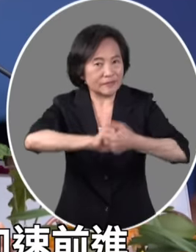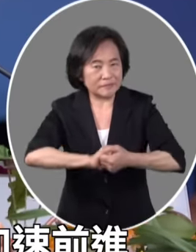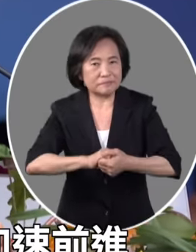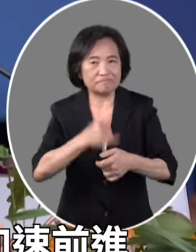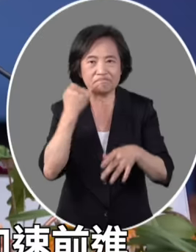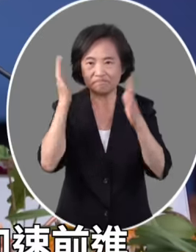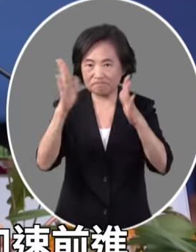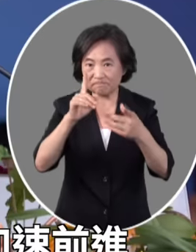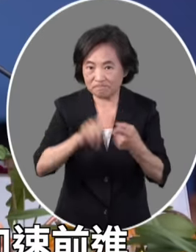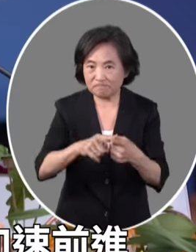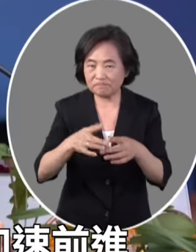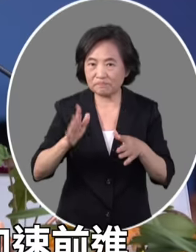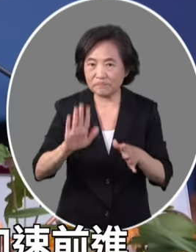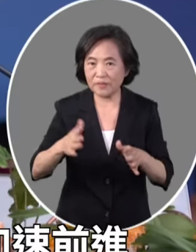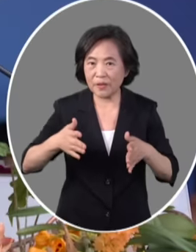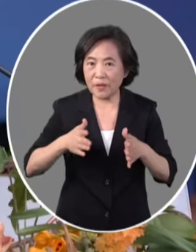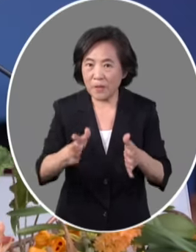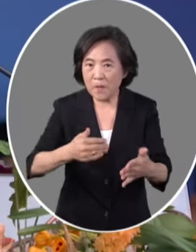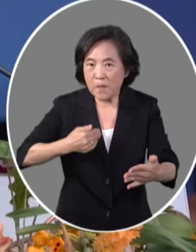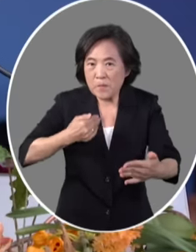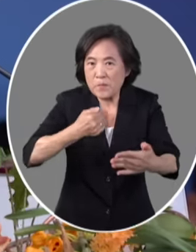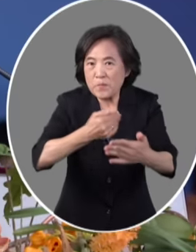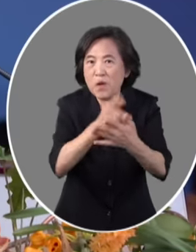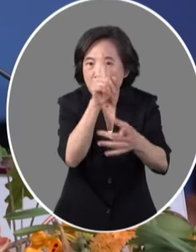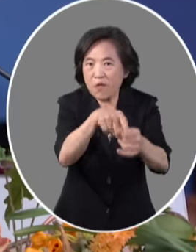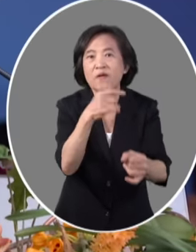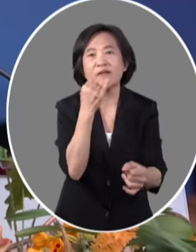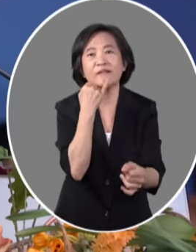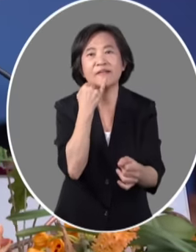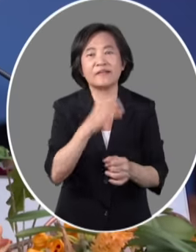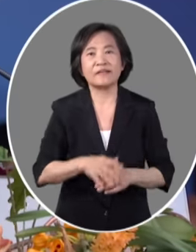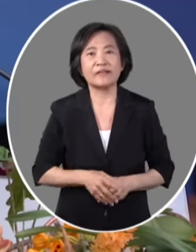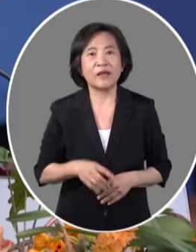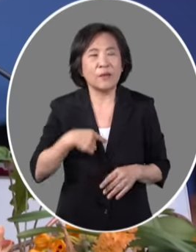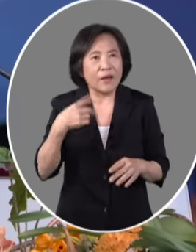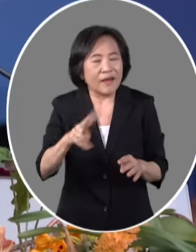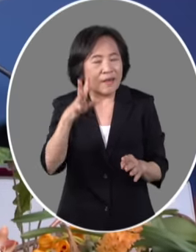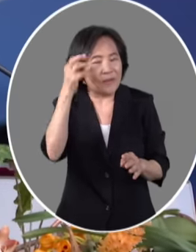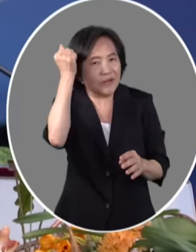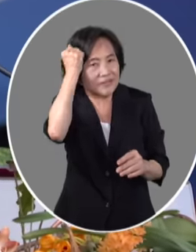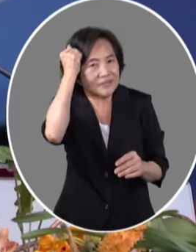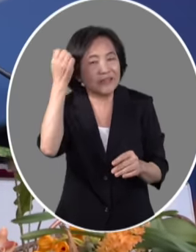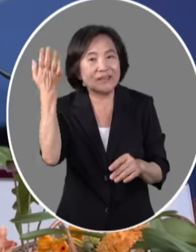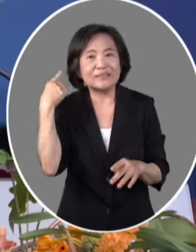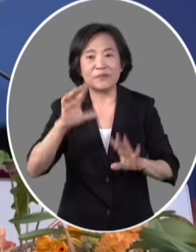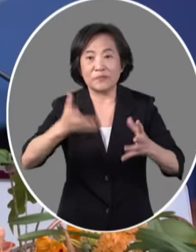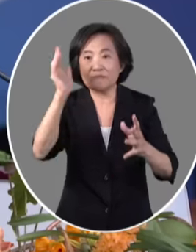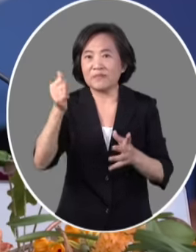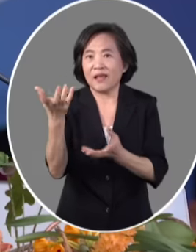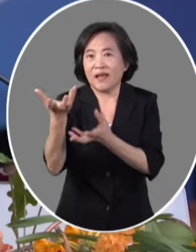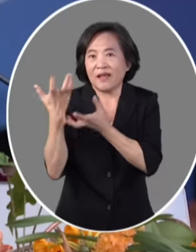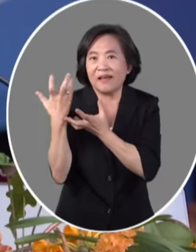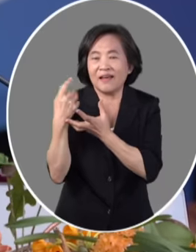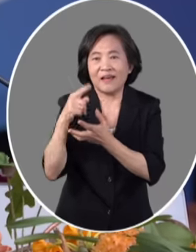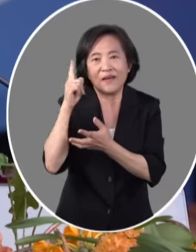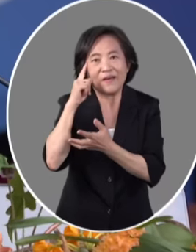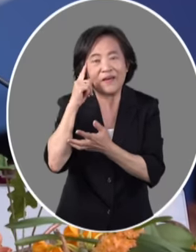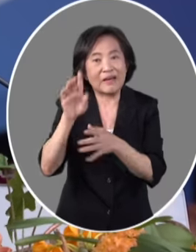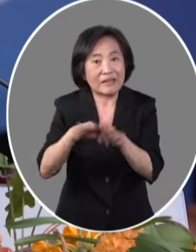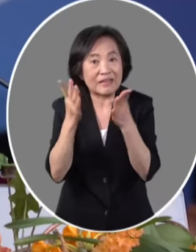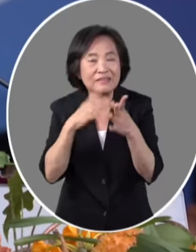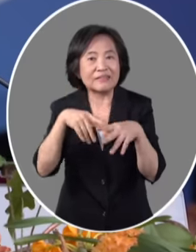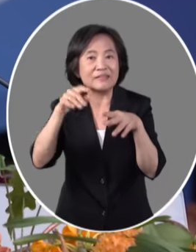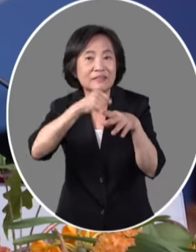的道路上加速前进。我还记得刚接任总统的时候，台湾的